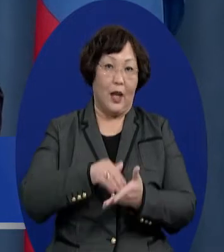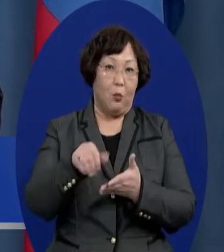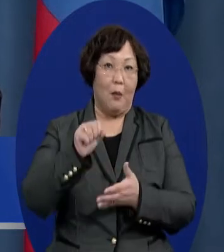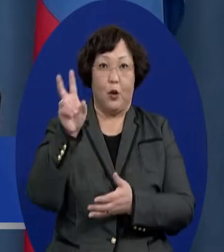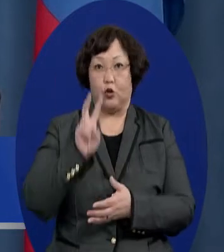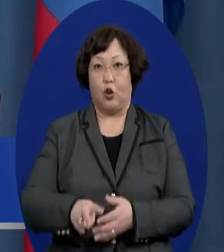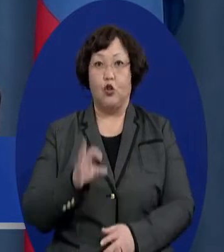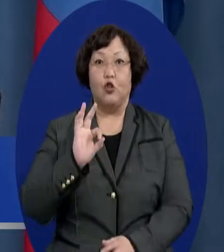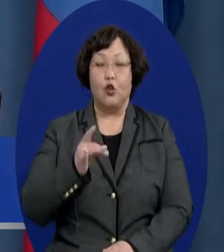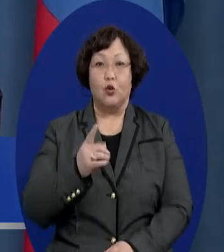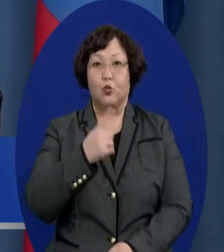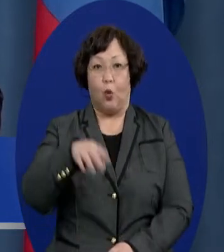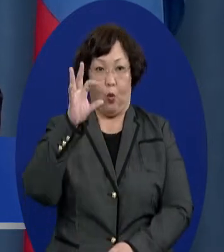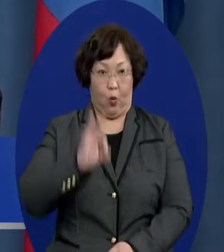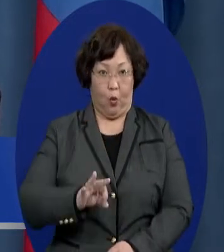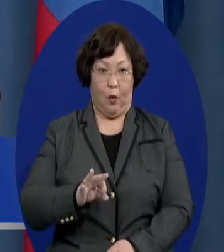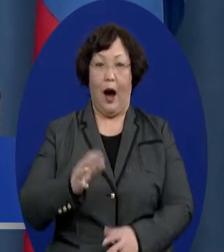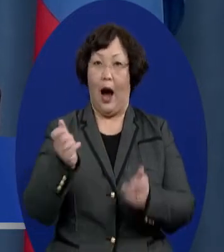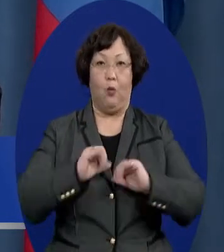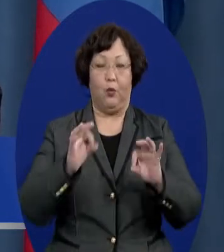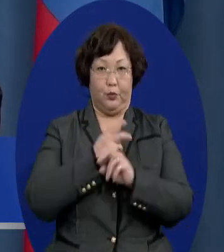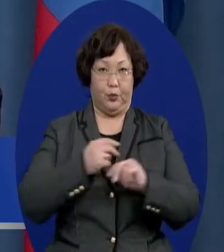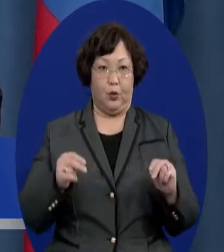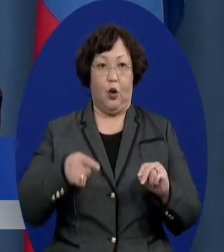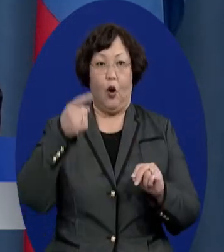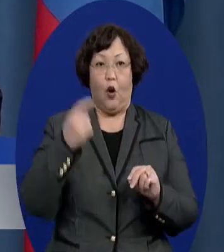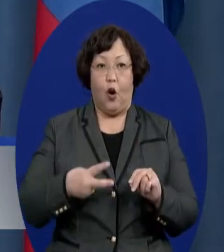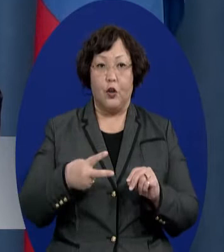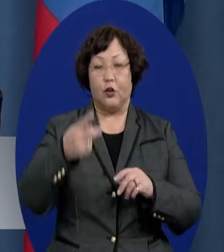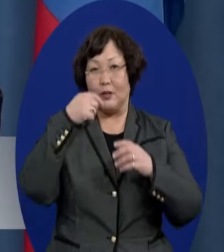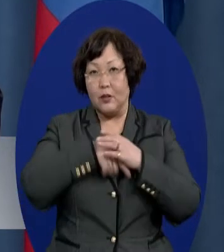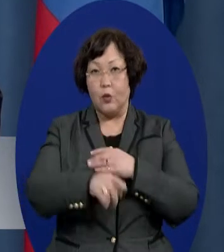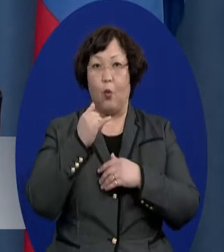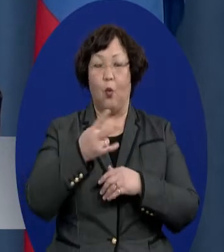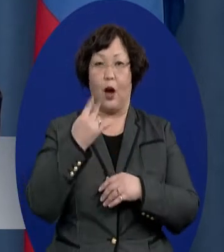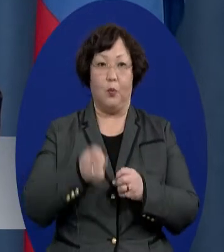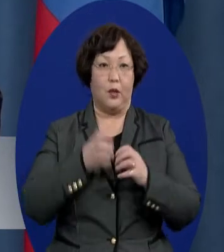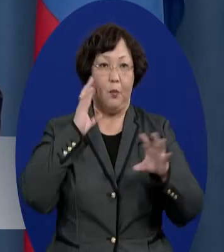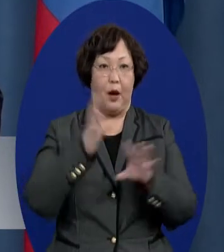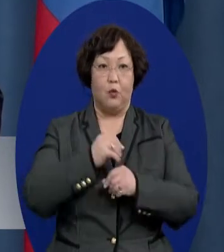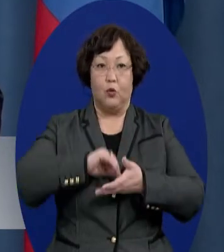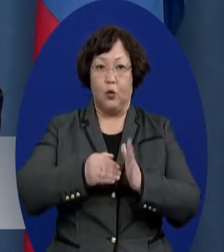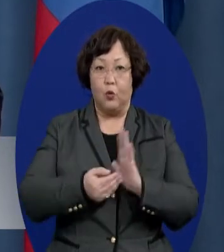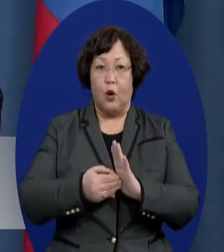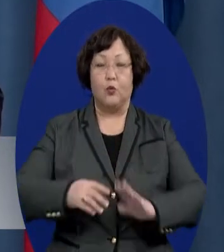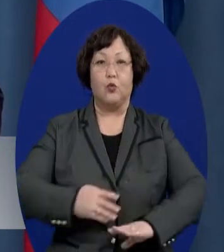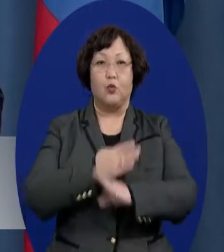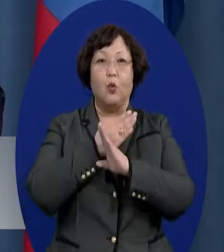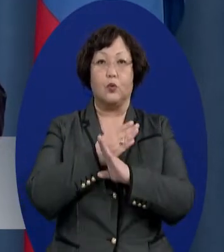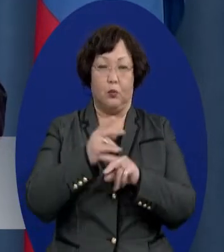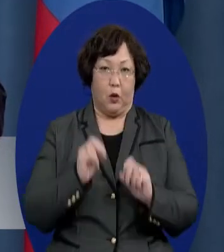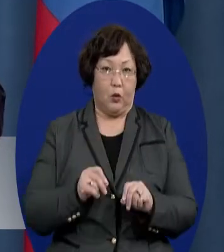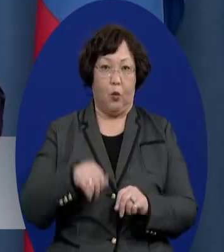өрийг 100% тэглэх, хоёрт нь 72 бүтээн байгуулалтын төлөвлөгөөг цуцлах дуусгур олгох,